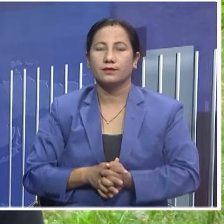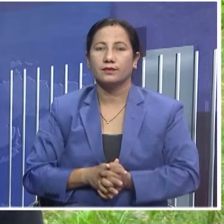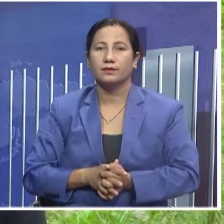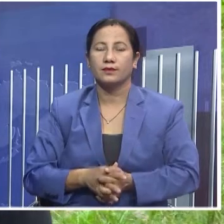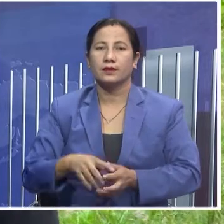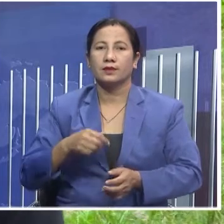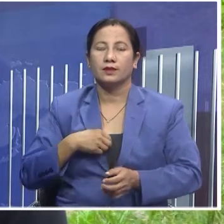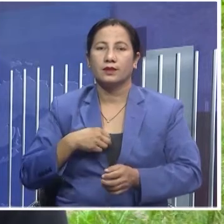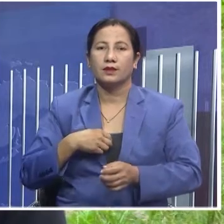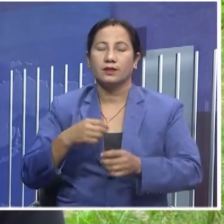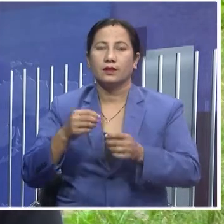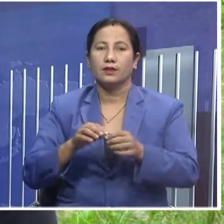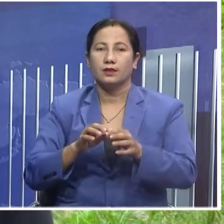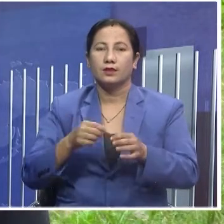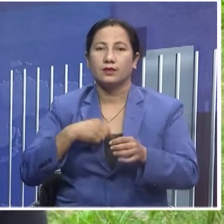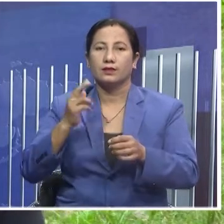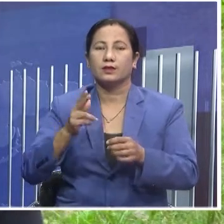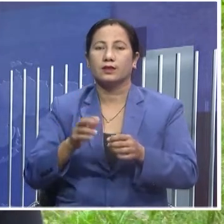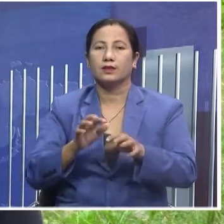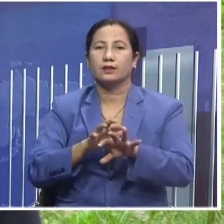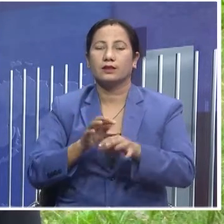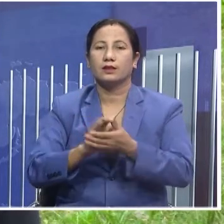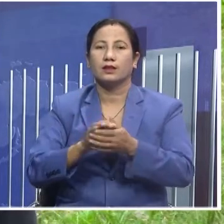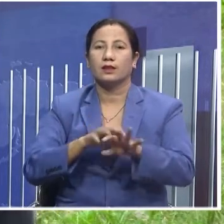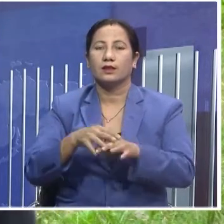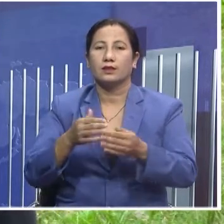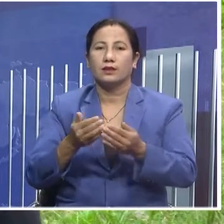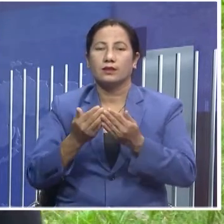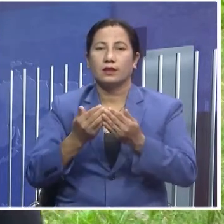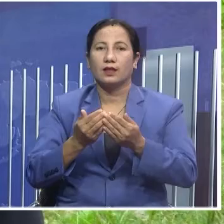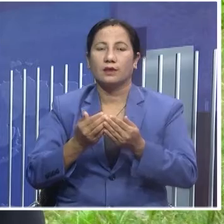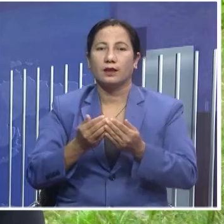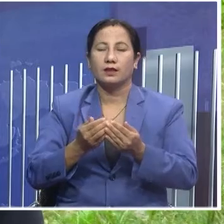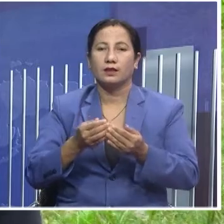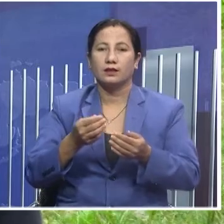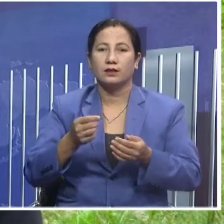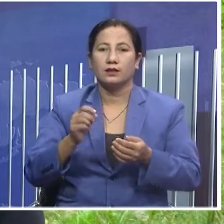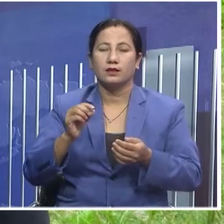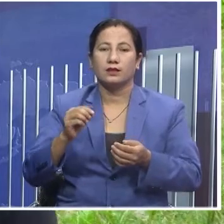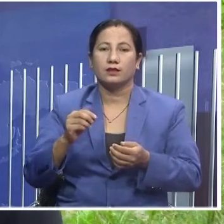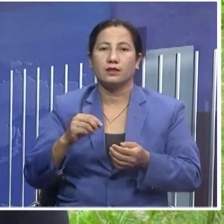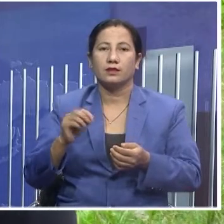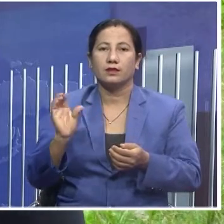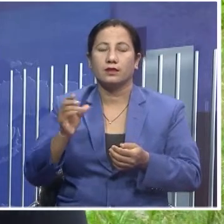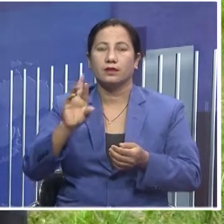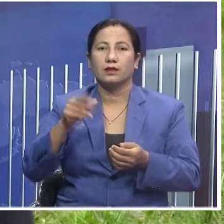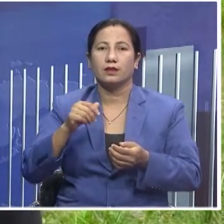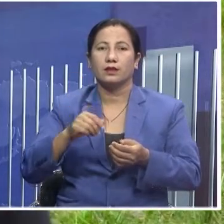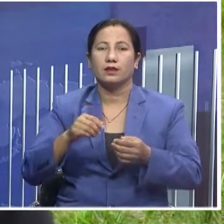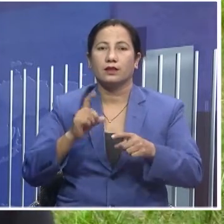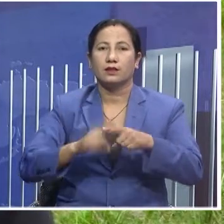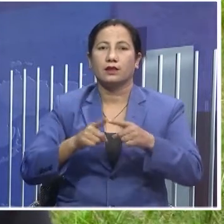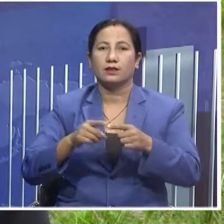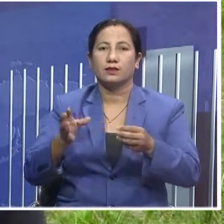म जस्तै साथीहरूले चाहिँ पढ्दै अनि विद्यालयबाट लोन लिएर केही व्यवसाय गरेर आफूलाई चाहिने खर्चहरू पनि जुटाउन सक्नुहुन्छ।